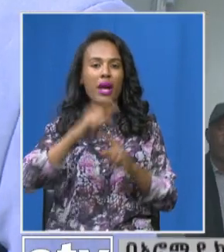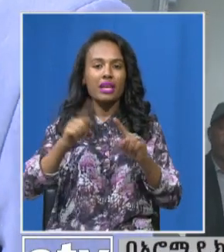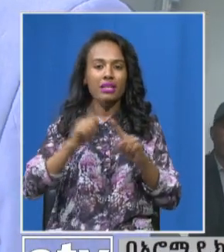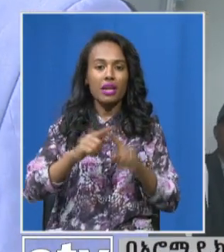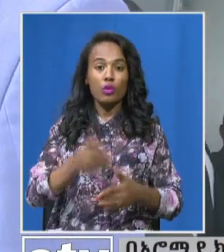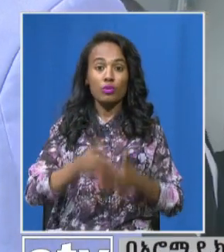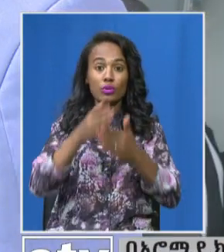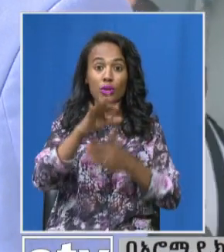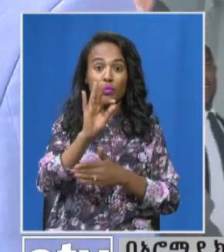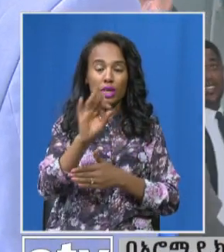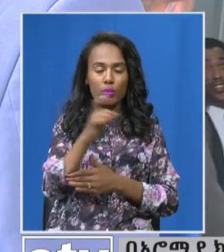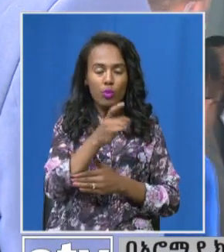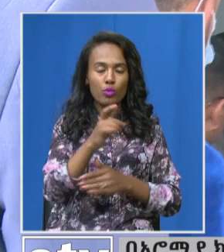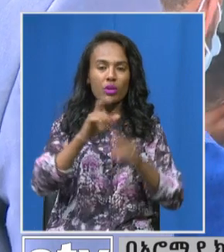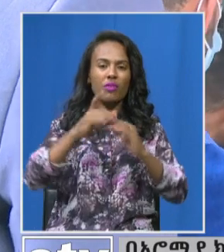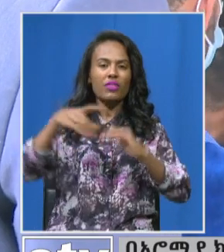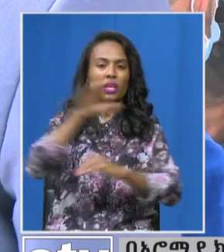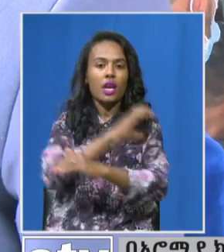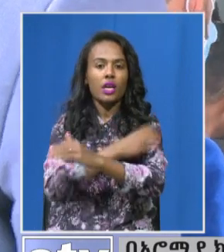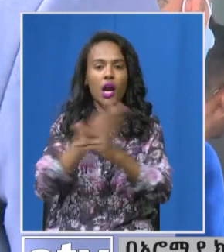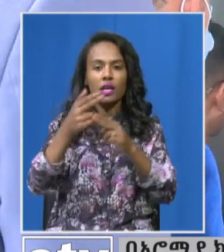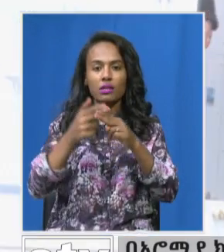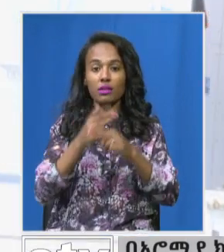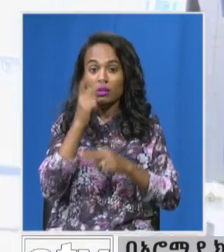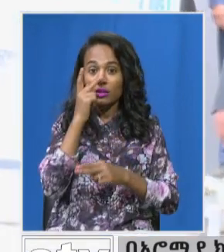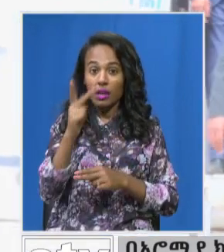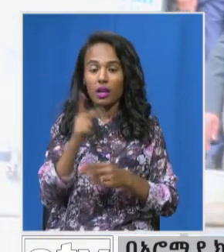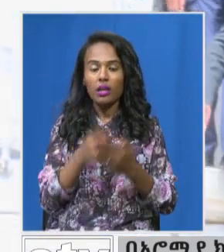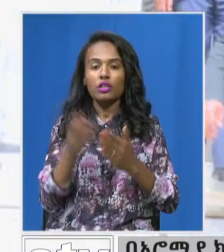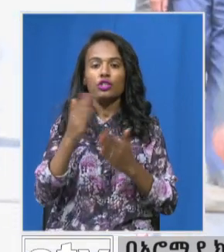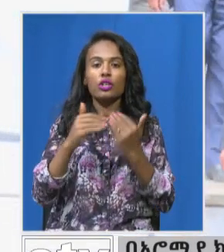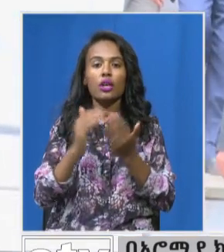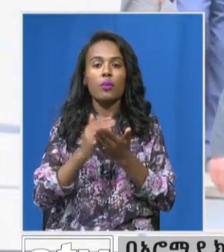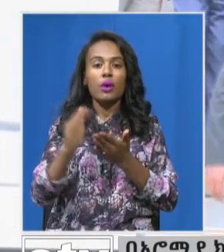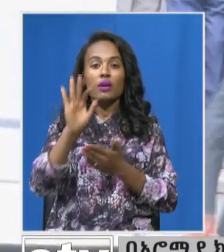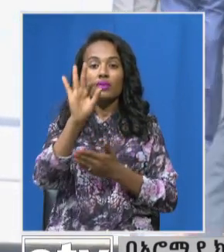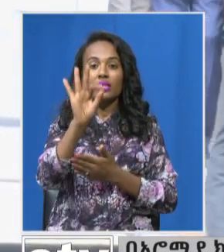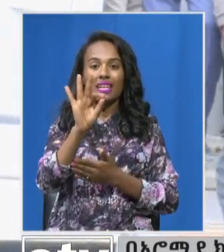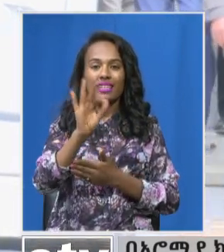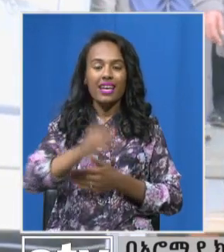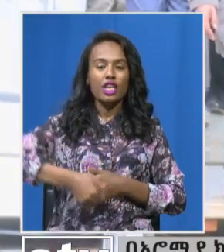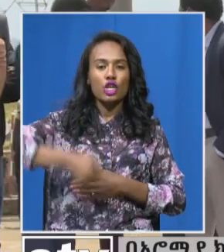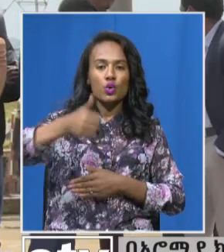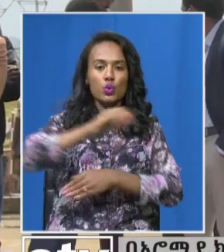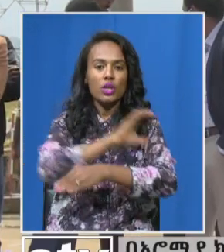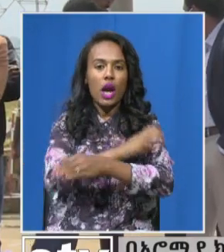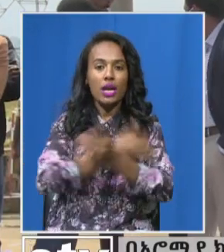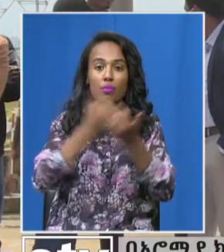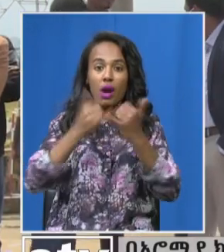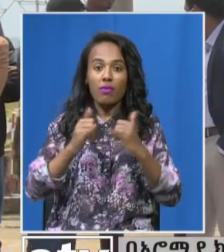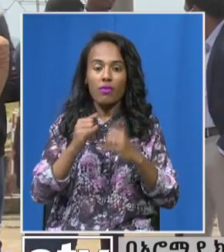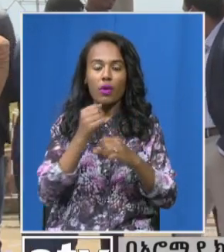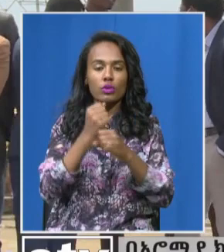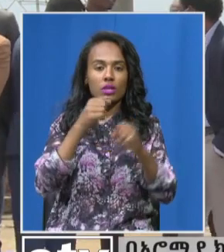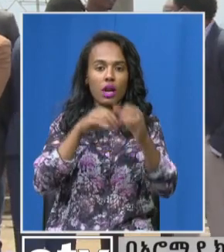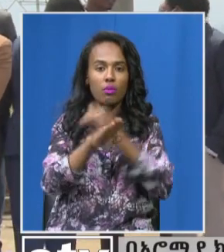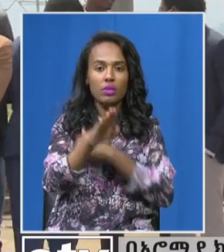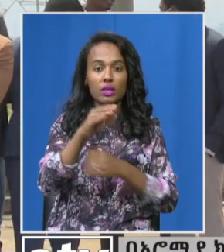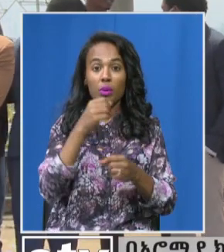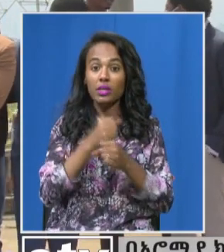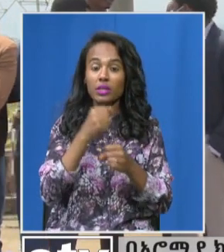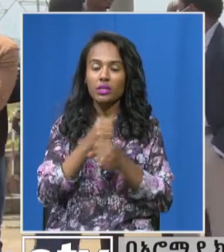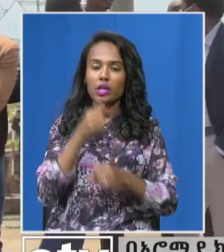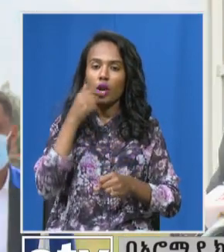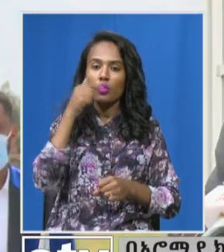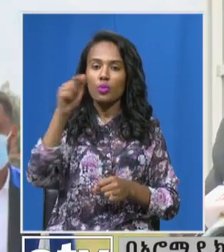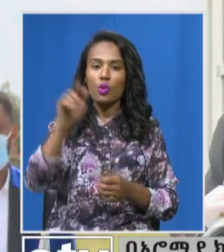የሚገኙ ቢሆንም ከፍተኛ የኃይል እጥረት ይታይበታል ብለዋል። ይህንንም ችግር ለመቅረፍ 9 ንዑስ ኃይል ማከፋፈያዎችን ወደ ስራ ለማስገባት እየተሰራ